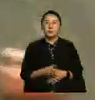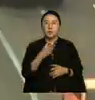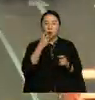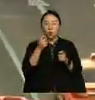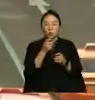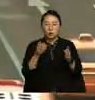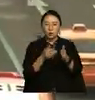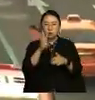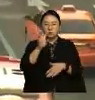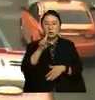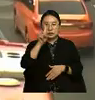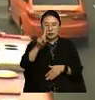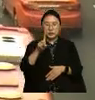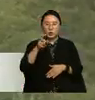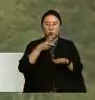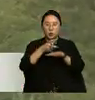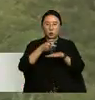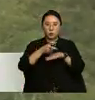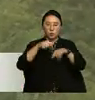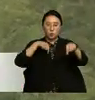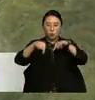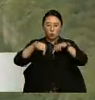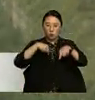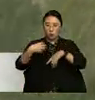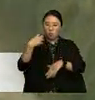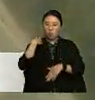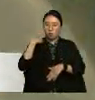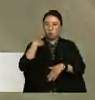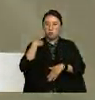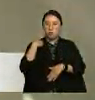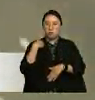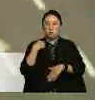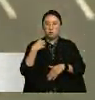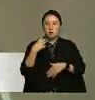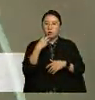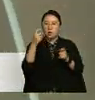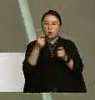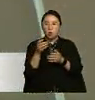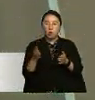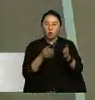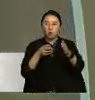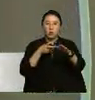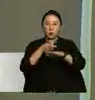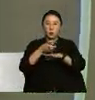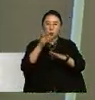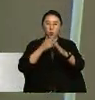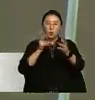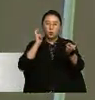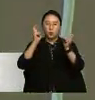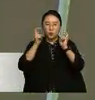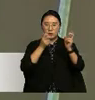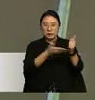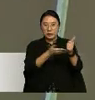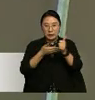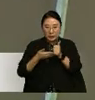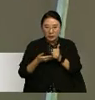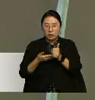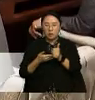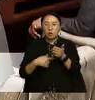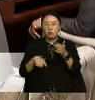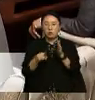경기도 31개 시군의 교통 컨트롤 타워 역할을 할 경기교통공사 유치 전에 남양주시 의회도